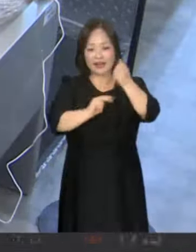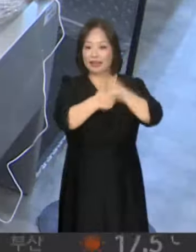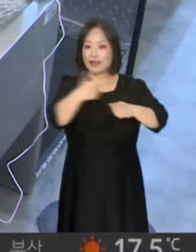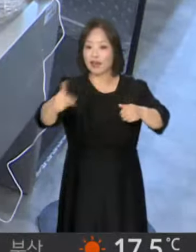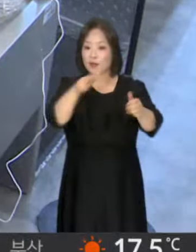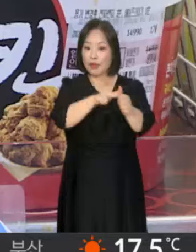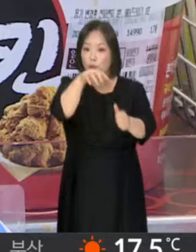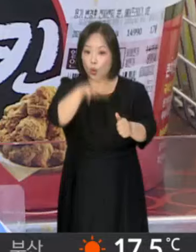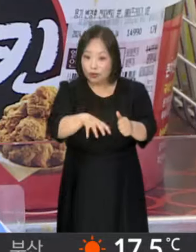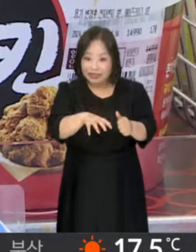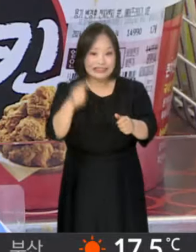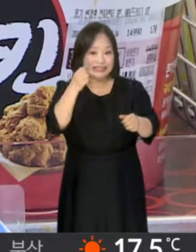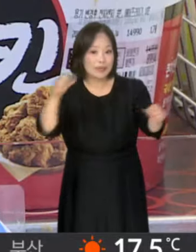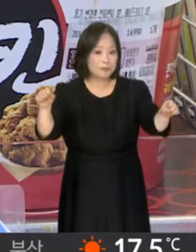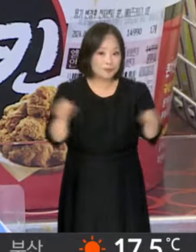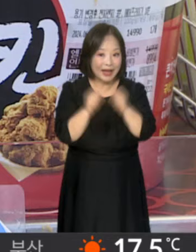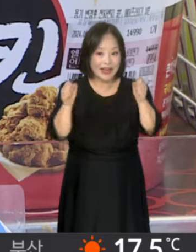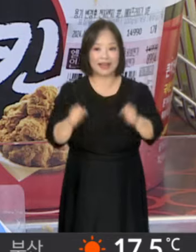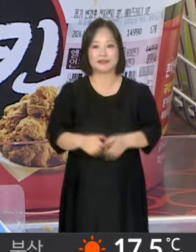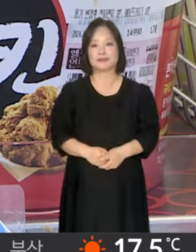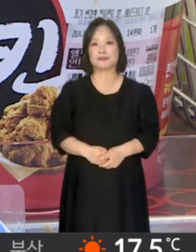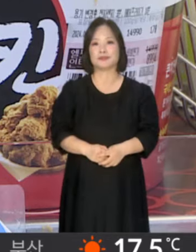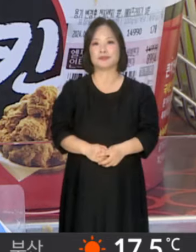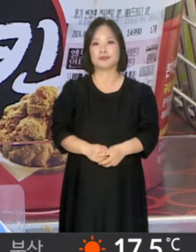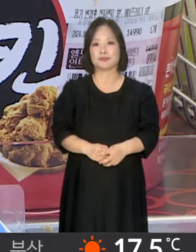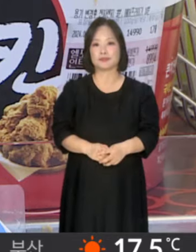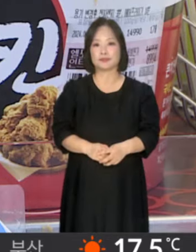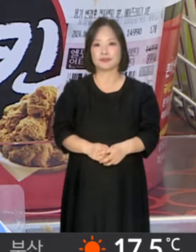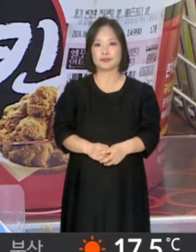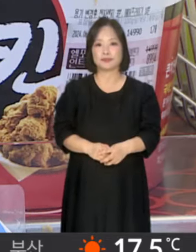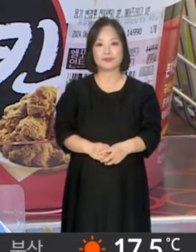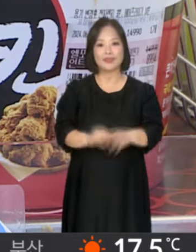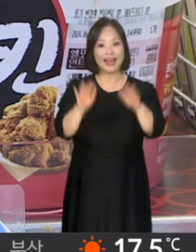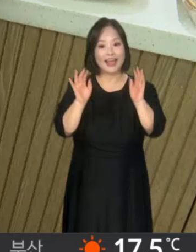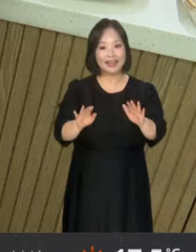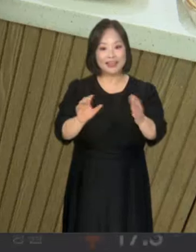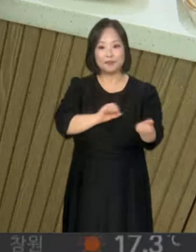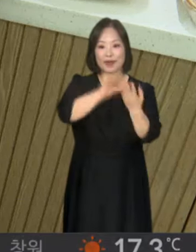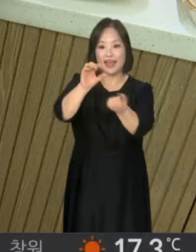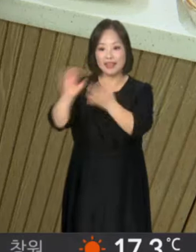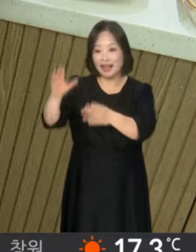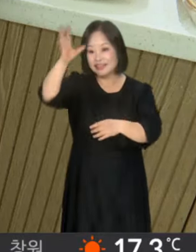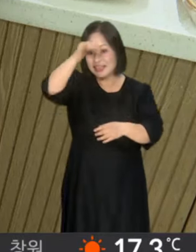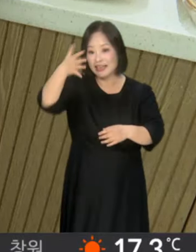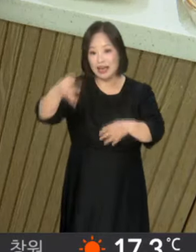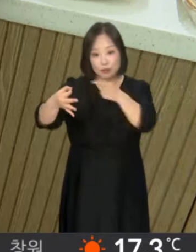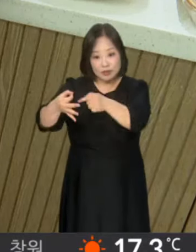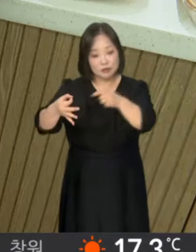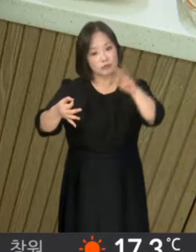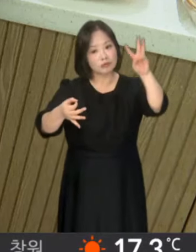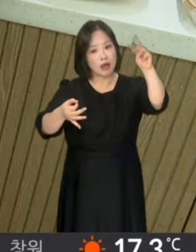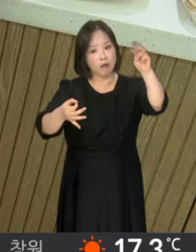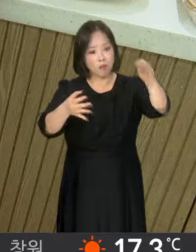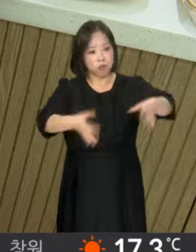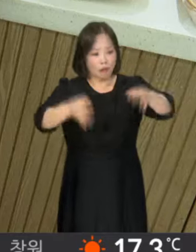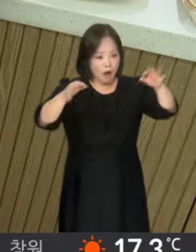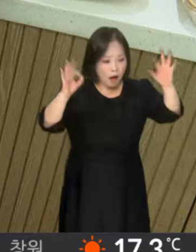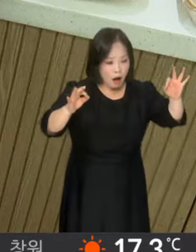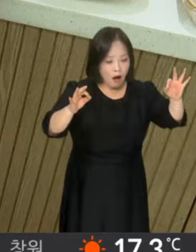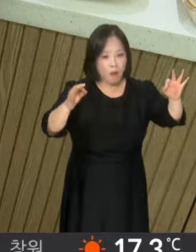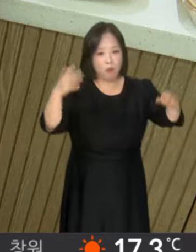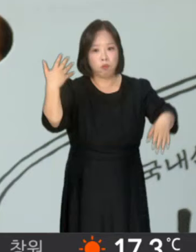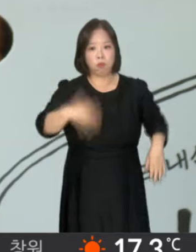치킨 판매량도 올해 들어 또 증가한 것으로 나타났습니다. 배달 치킨 가격이 최고 3만 원 안팎까지 오르자 소비자